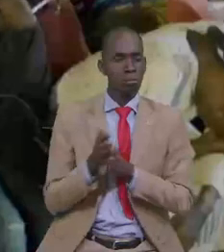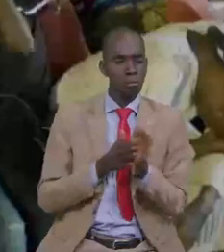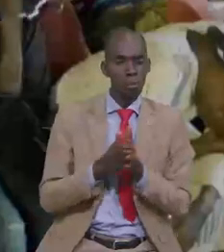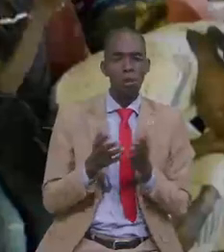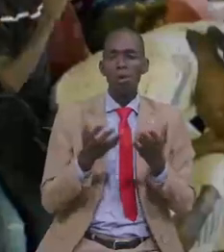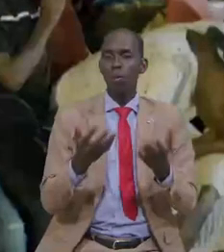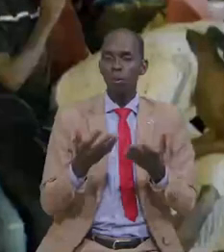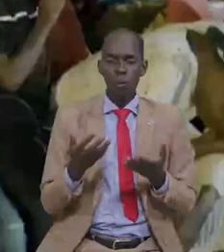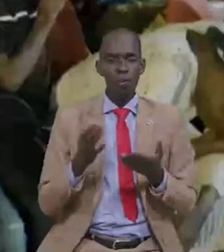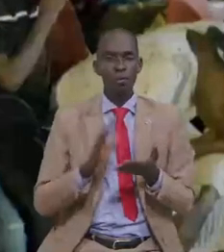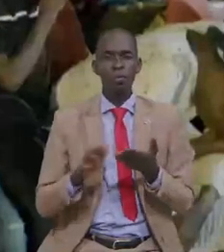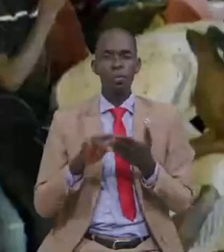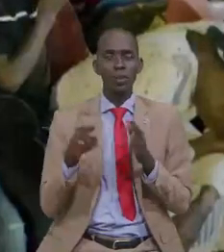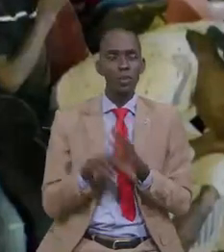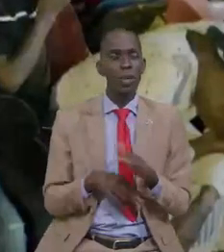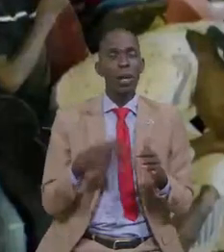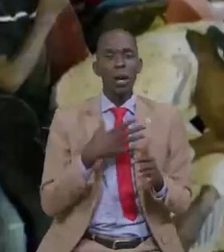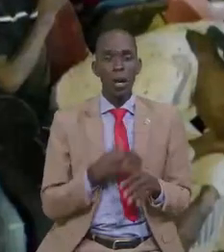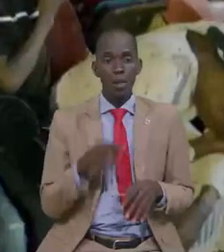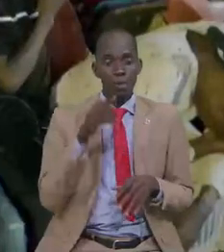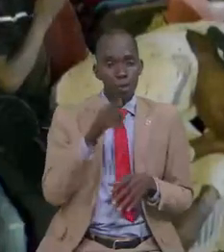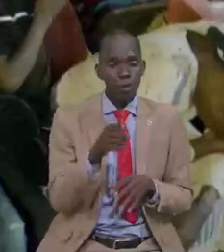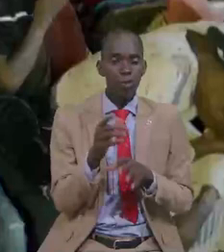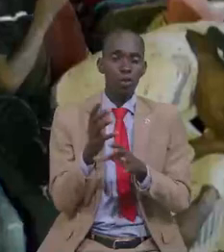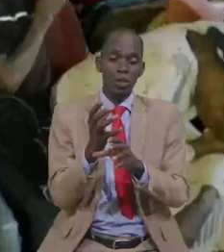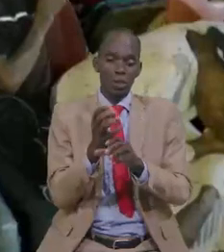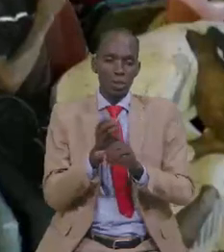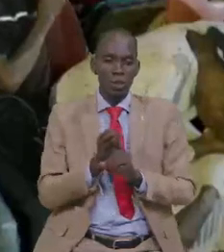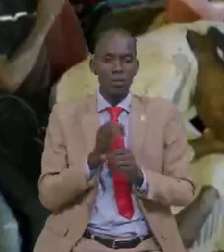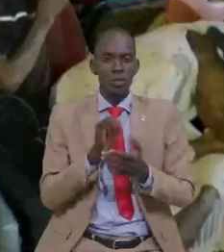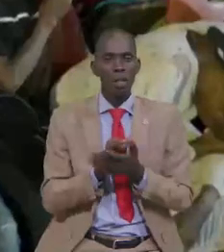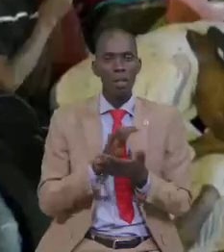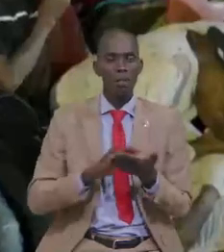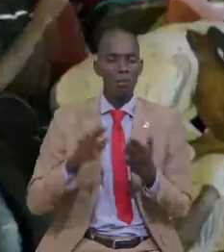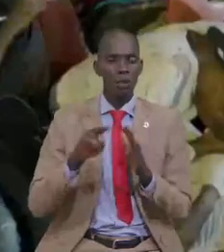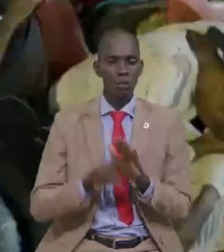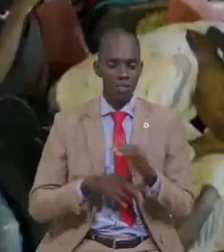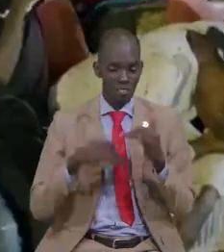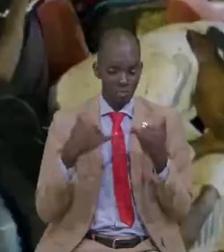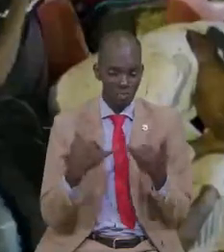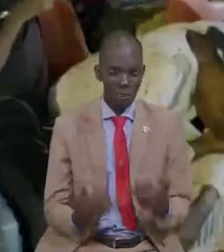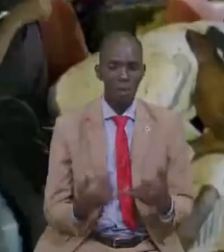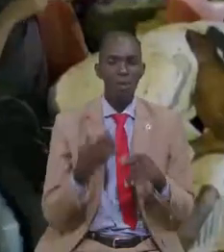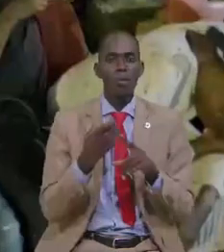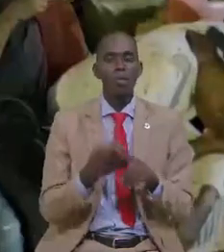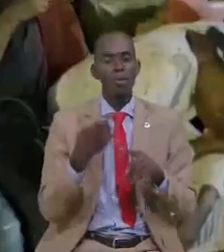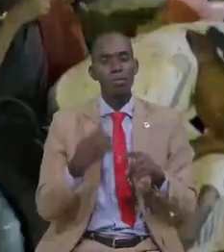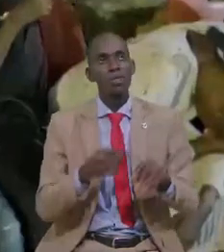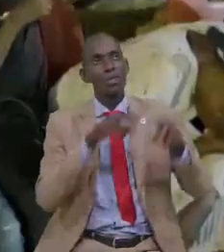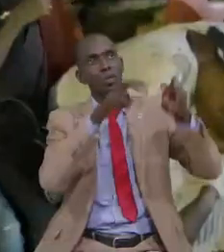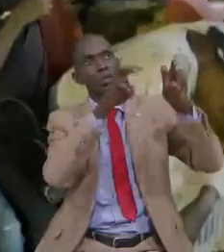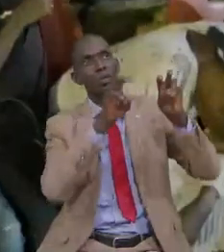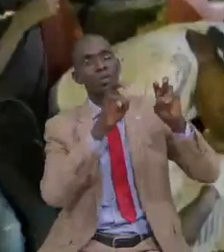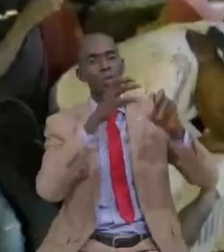veux ce pardon, et que tu reçoives ce pardon maintenant, depuis le